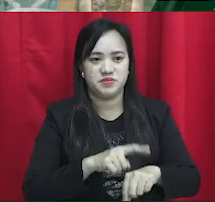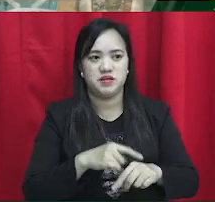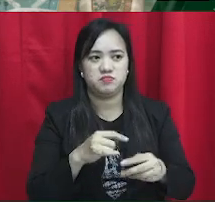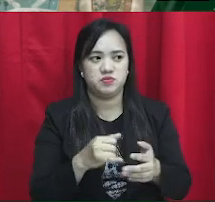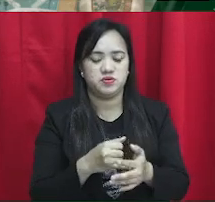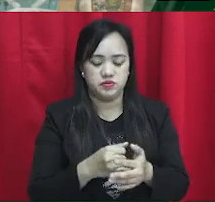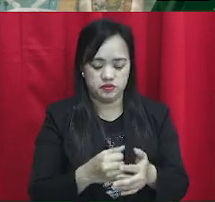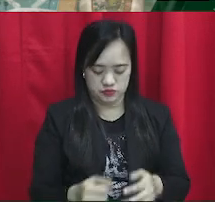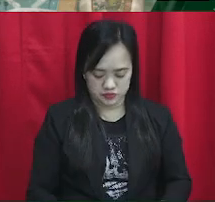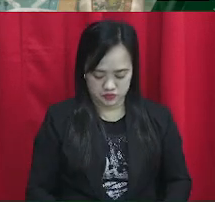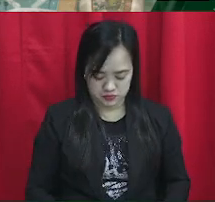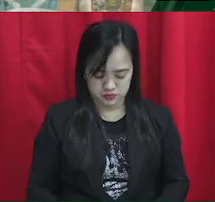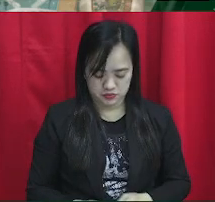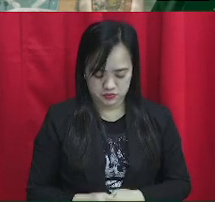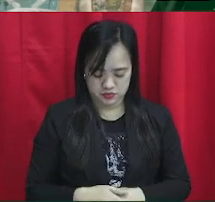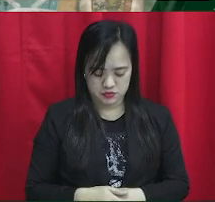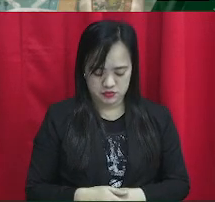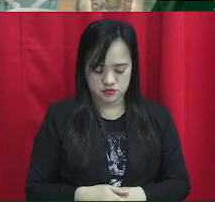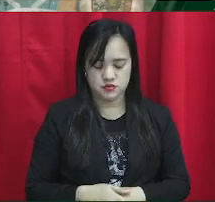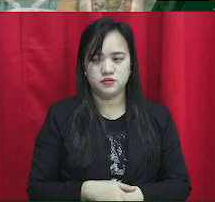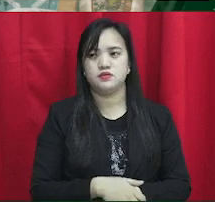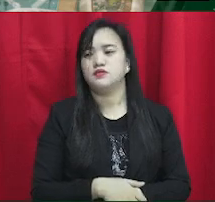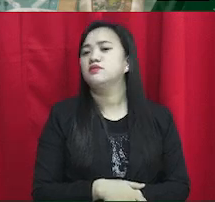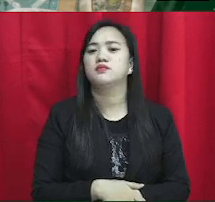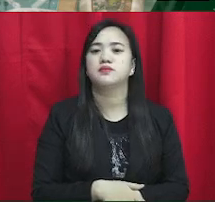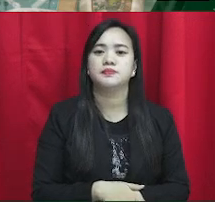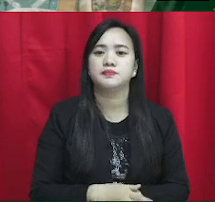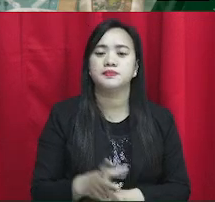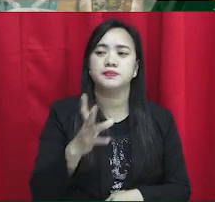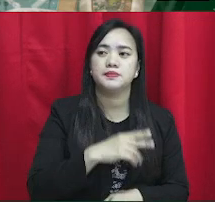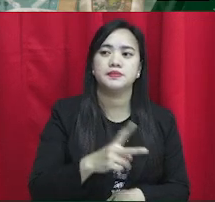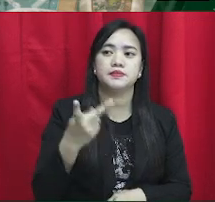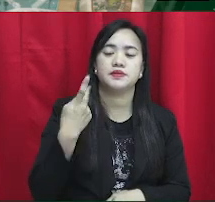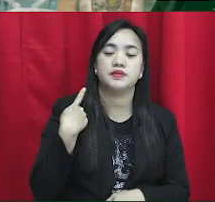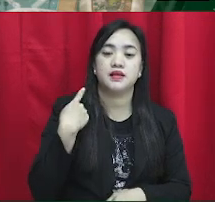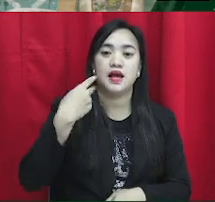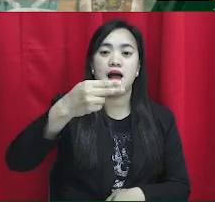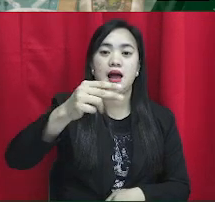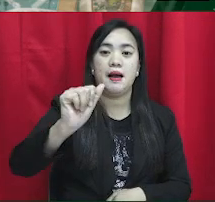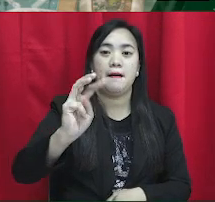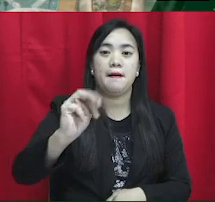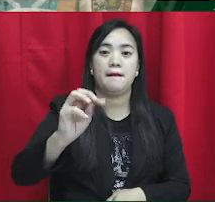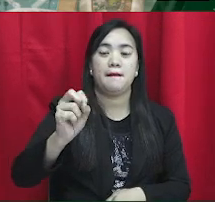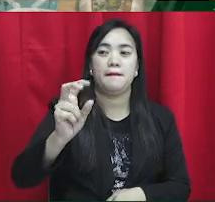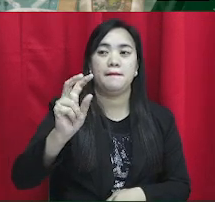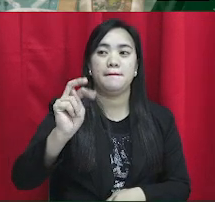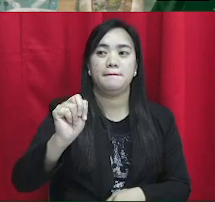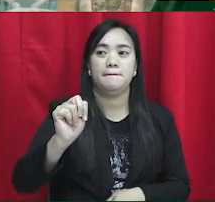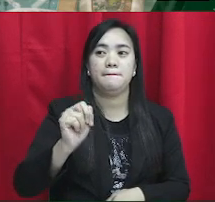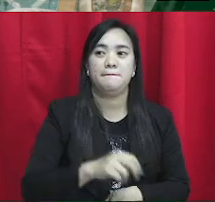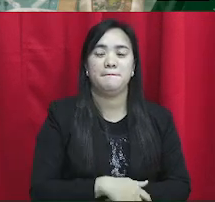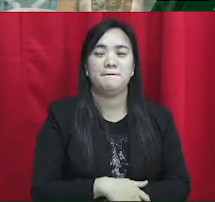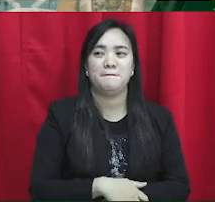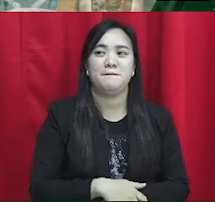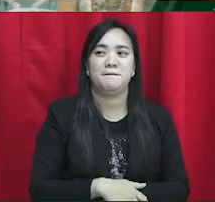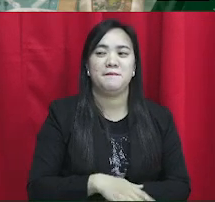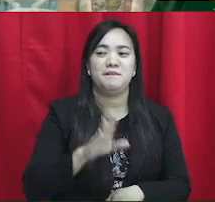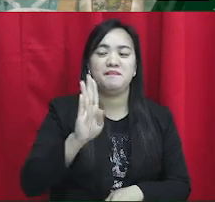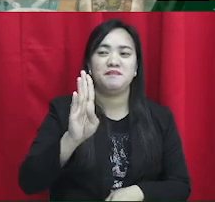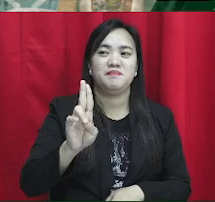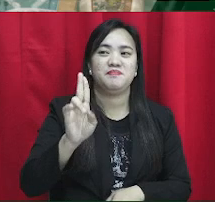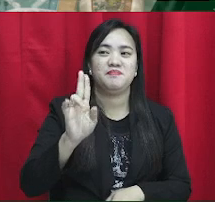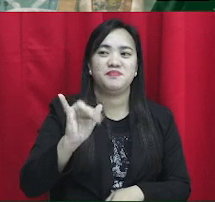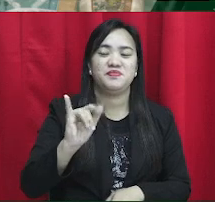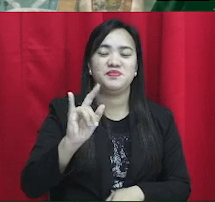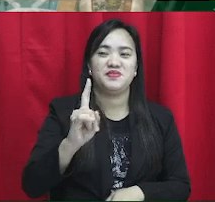na sinabi ni Ma'am Marnelli noon last time, di ba? Yung hamon, nagba-buy one, take one pag mga February na. Ay, ranas ko